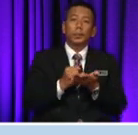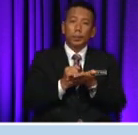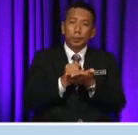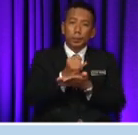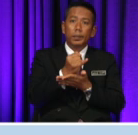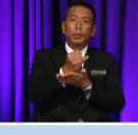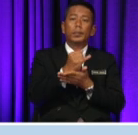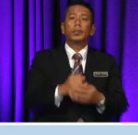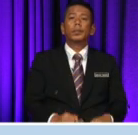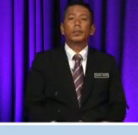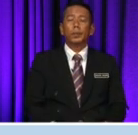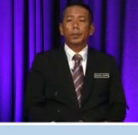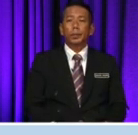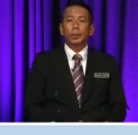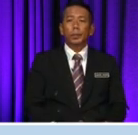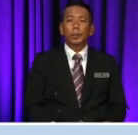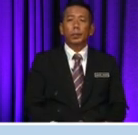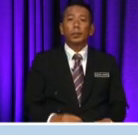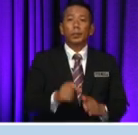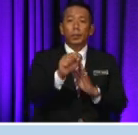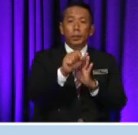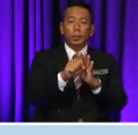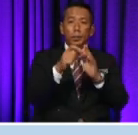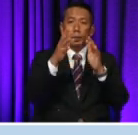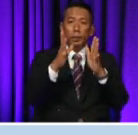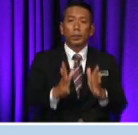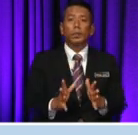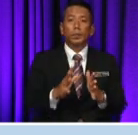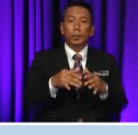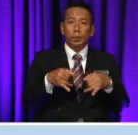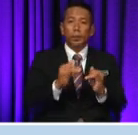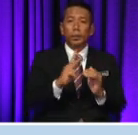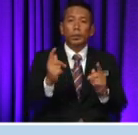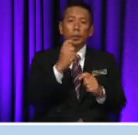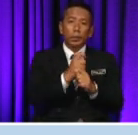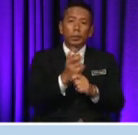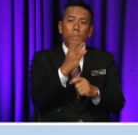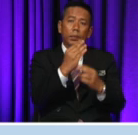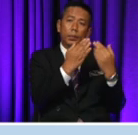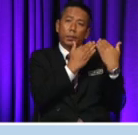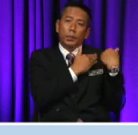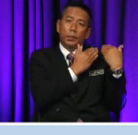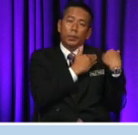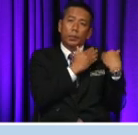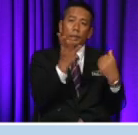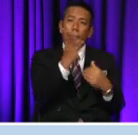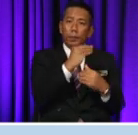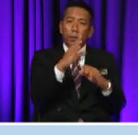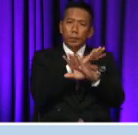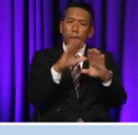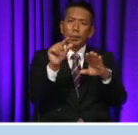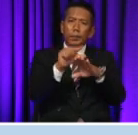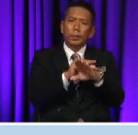integrity Oke jadi seseorang dapat menjalankan tugas dengan penuh tanggung jawab dan tidak menggunakan